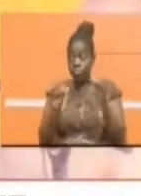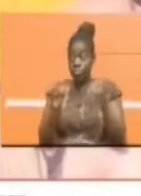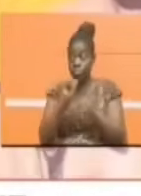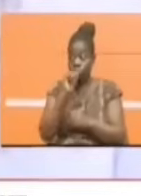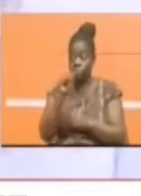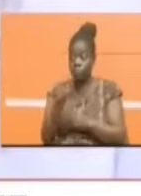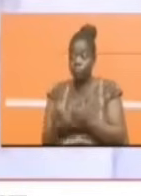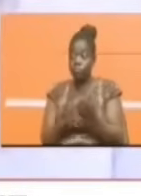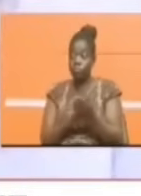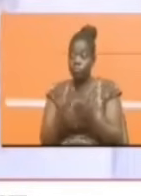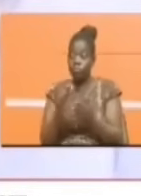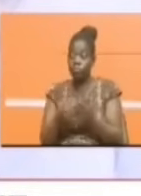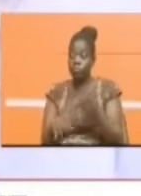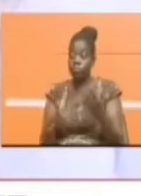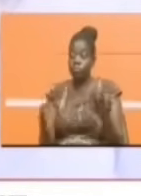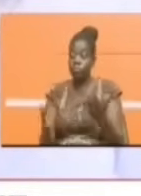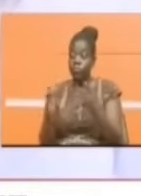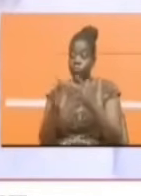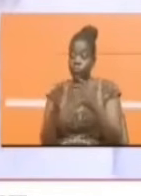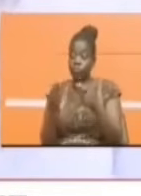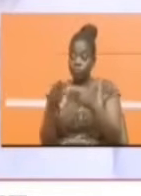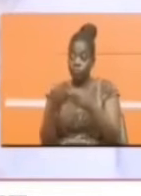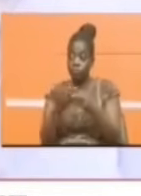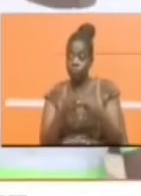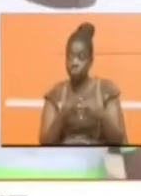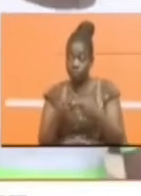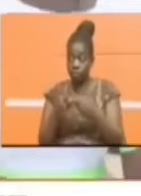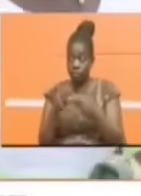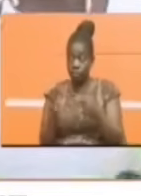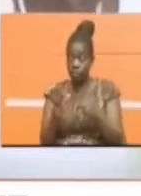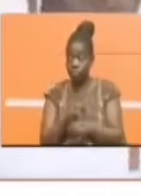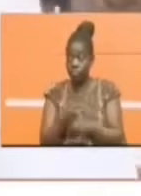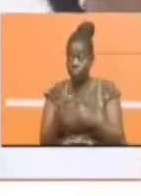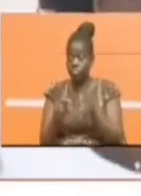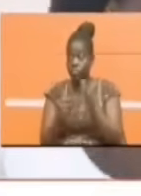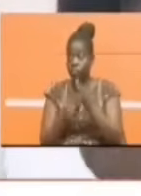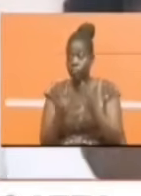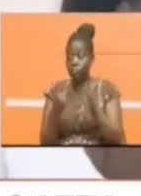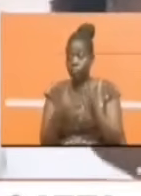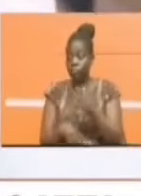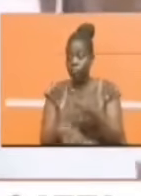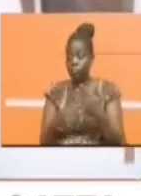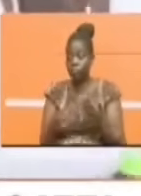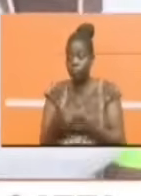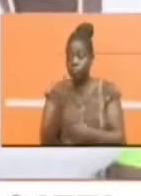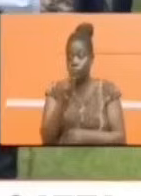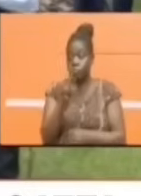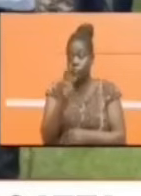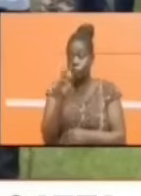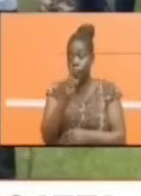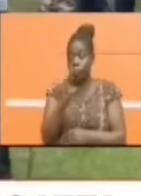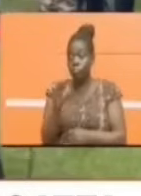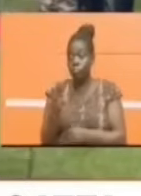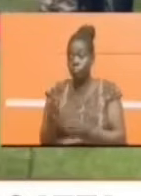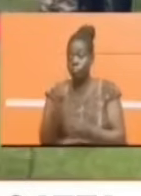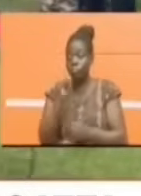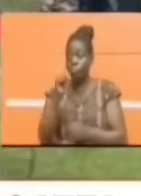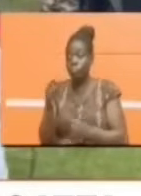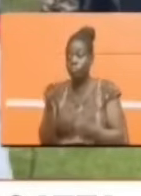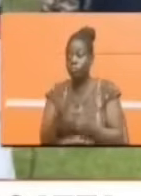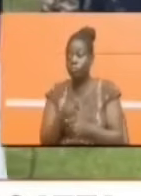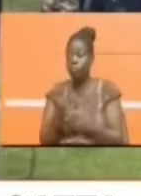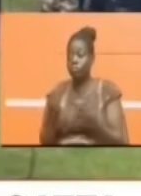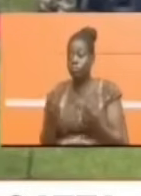amagezi okweyambisa ebyuma bikale magezi n'obwegendereza ng'awa ekyokulabirako eky'omujulizi Kalooli Lwanga yali abunyisa amawulire okuva